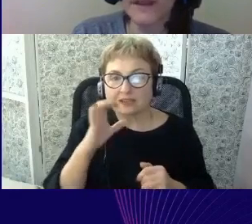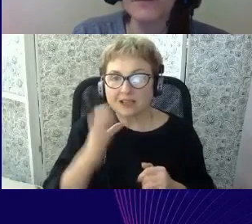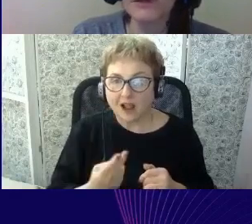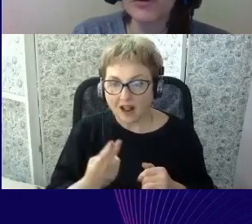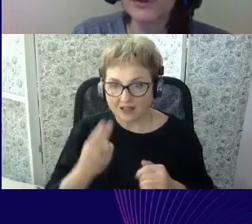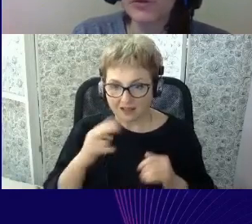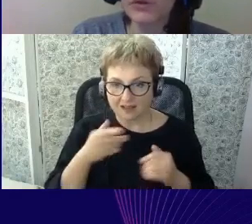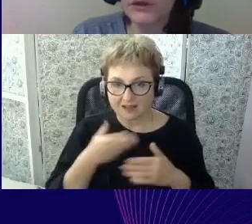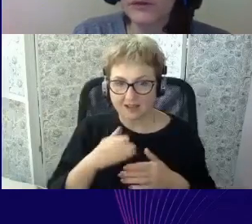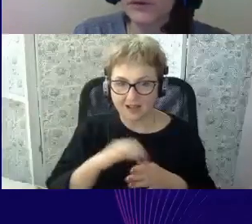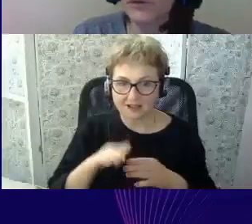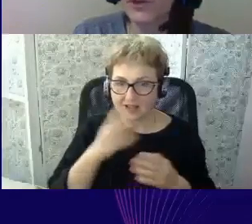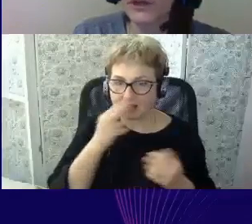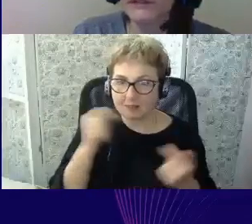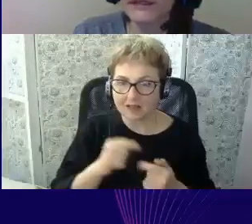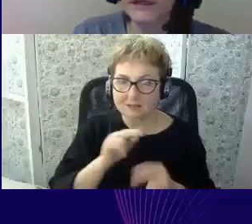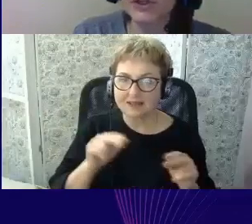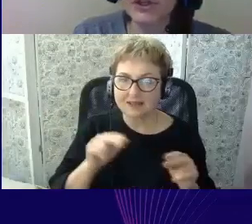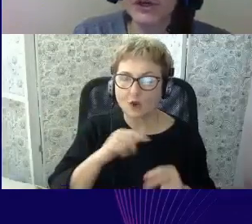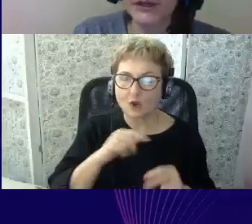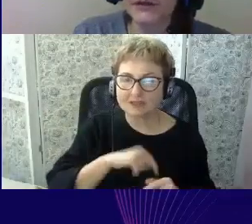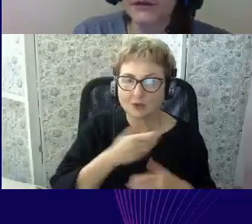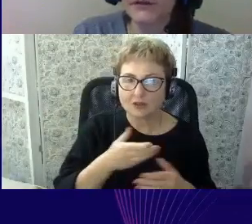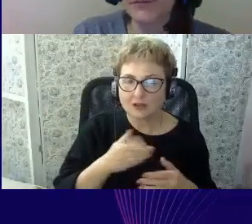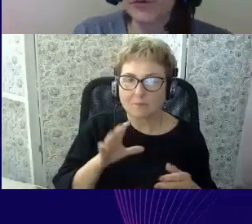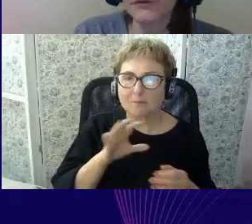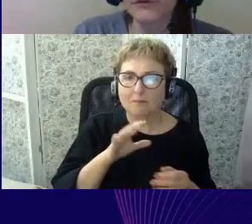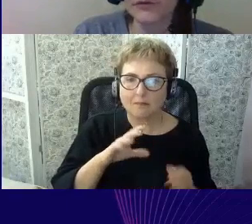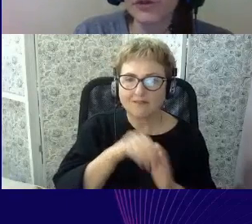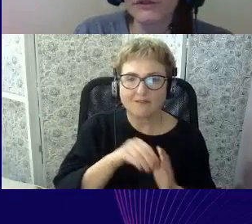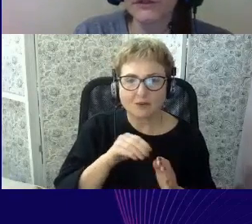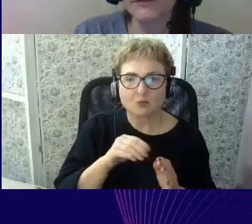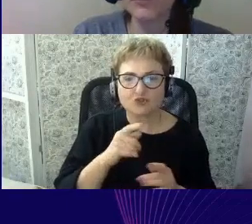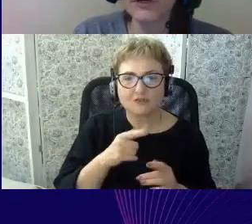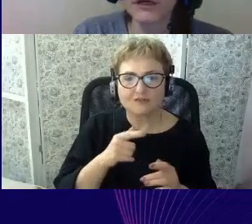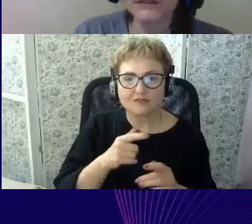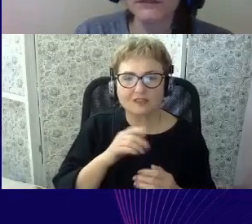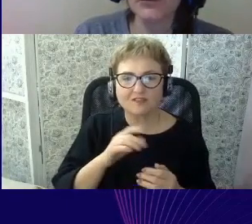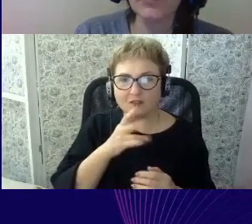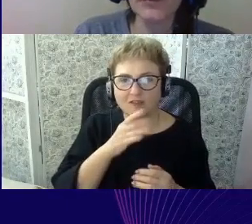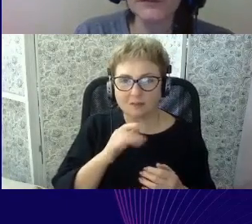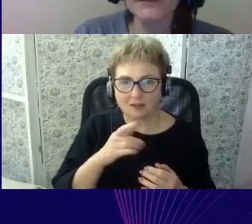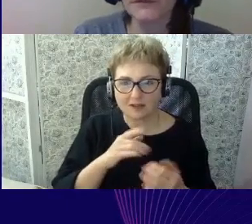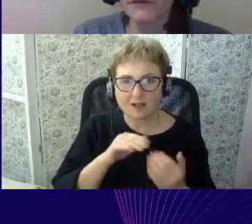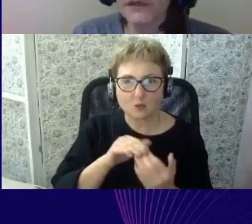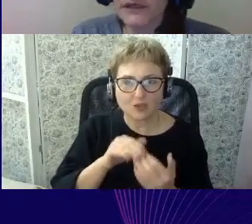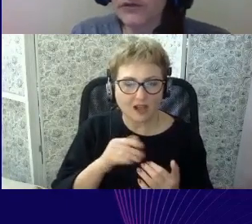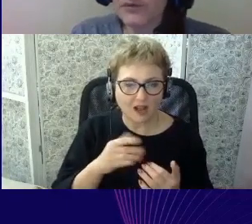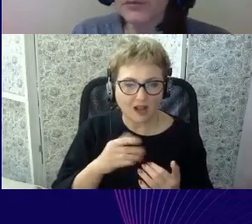адаптации. Педагог-психолог подключается для решения каких-то вопросов, сложностей, там, в коммуникации с группой,